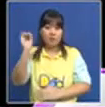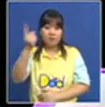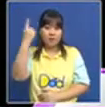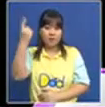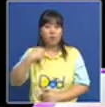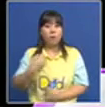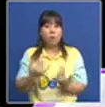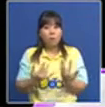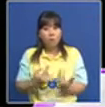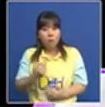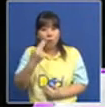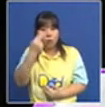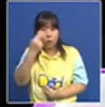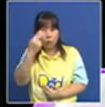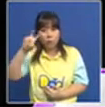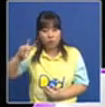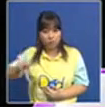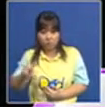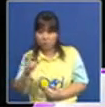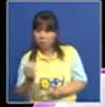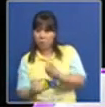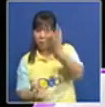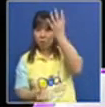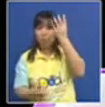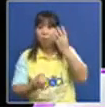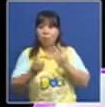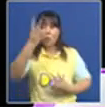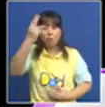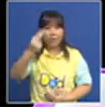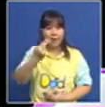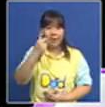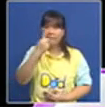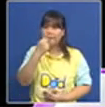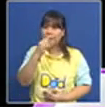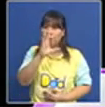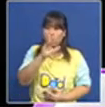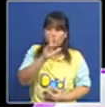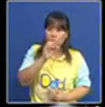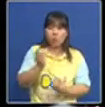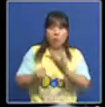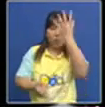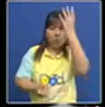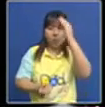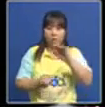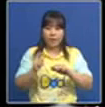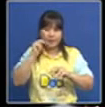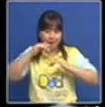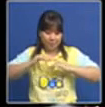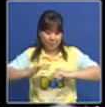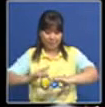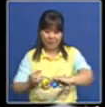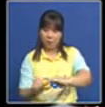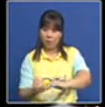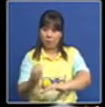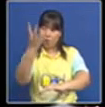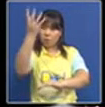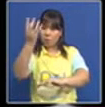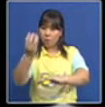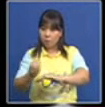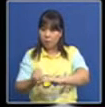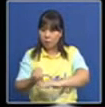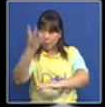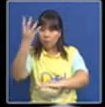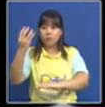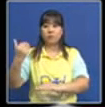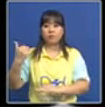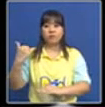อดูปรากฏการณ์บั้งไฟพญานาคก็ไม่ผิดหวังค่ะได้เห็นลูกไฟสีแดงอมชมพูได้โผล่ขึ้นเหนือน้ำขอให้ได้โผล่ขึ้นเหนือลำน้ำโ